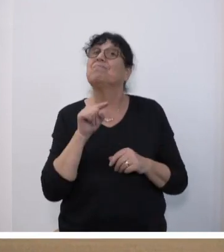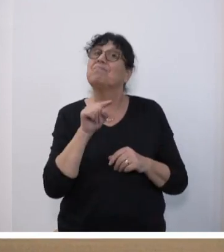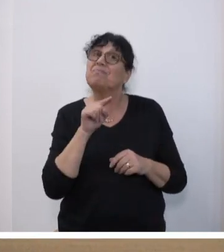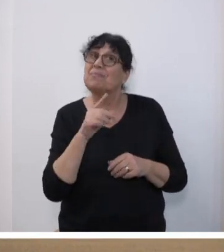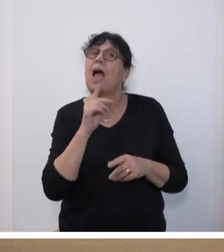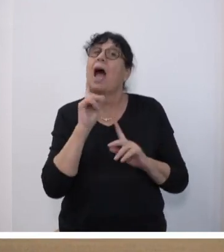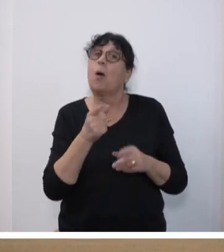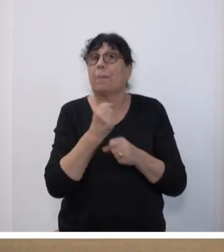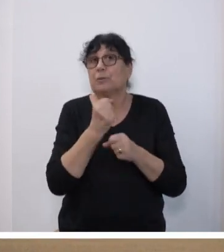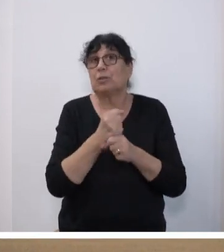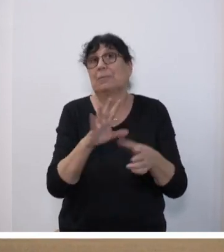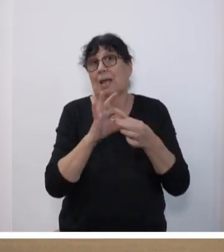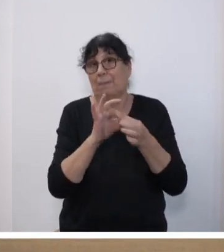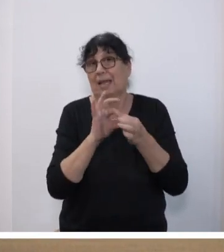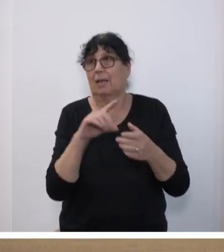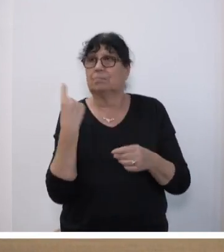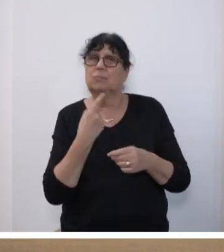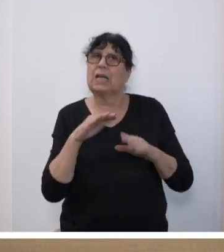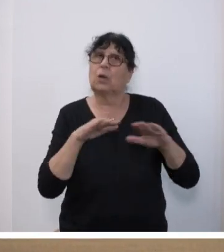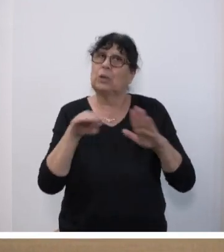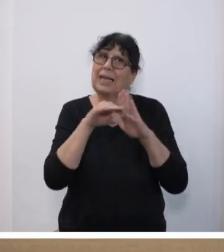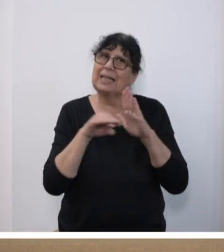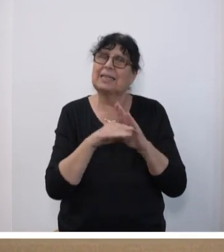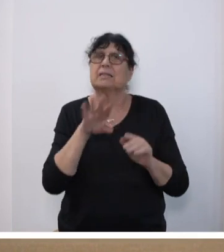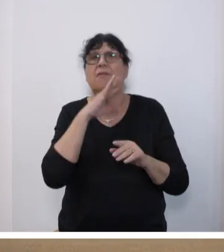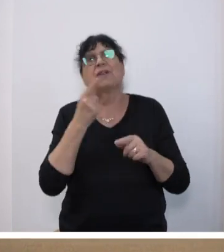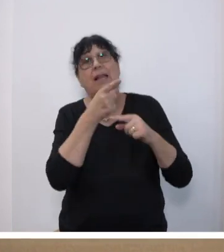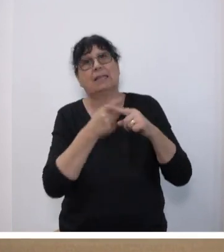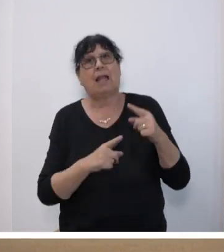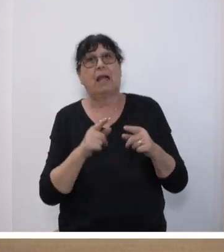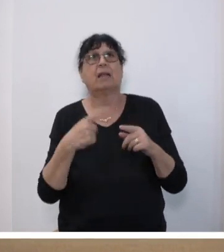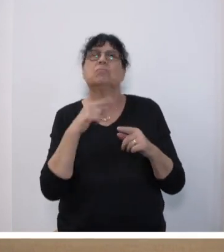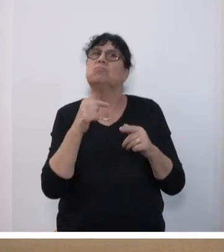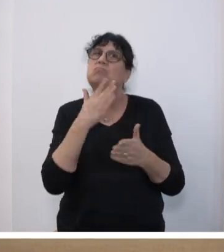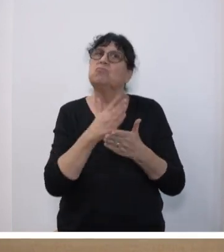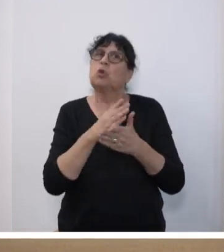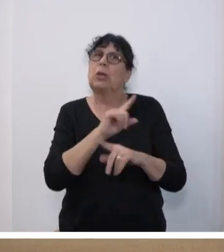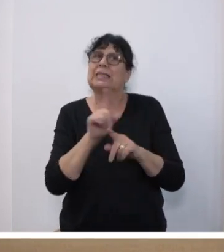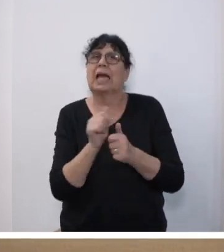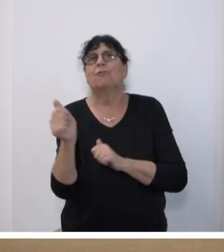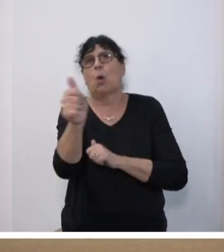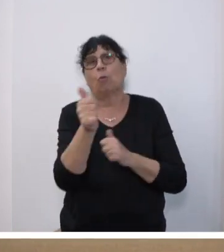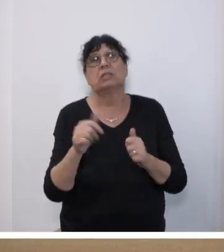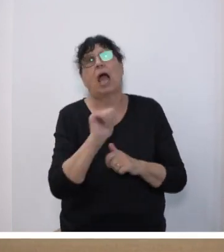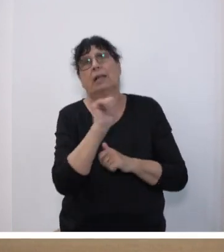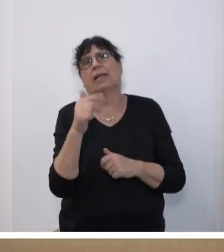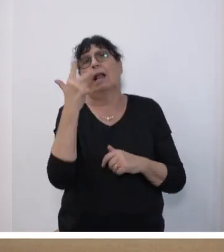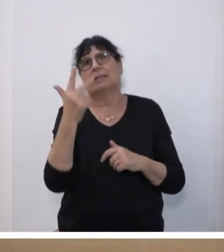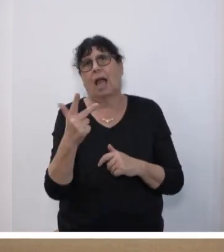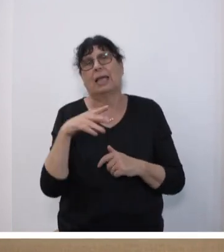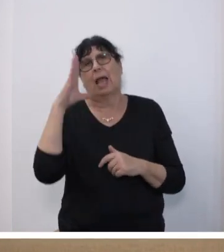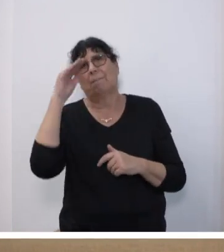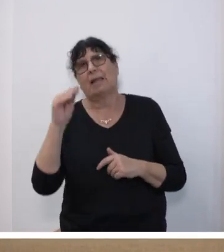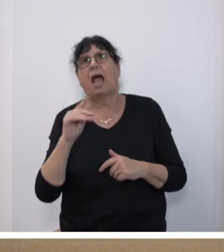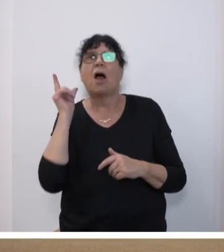auch daran, dass unser Grundgesetz in vielen Teilen seiner Zeit auch voraus war. Nehmen Sie Artikel 3 Grundgesetz. Männer und Frauen